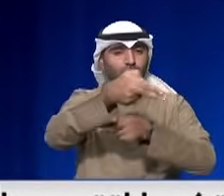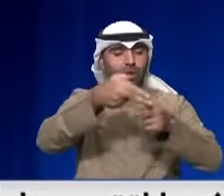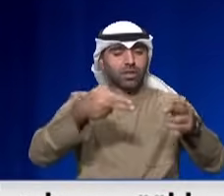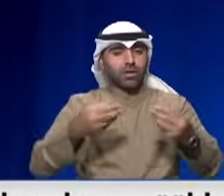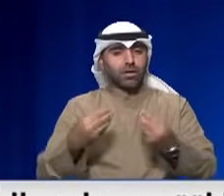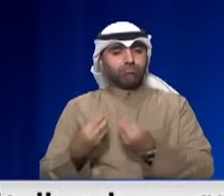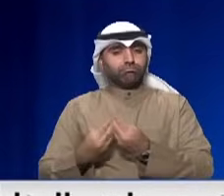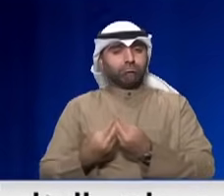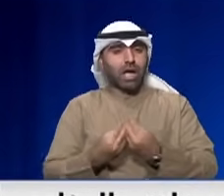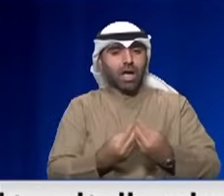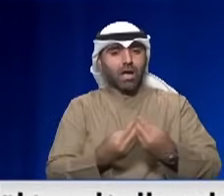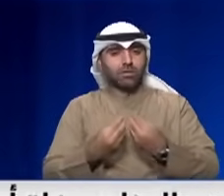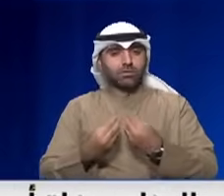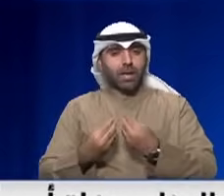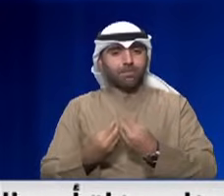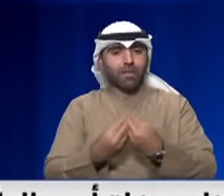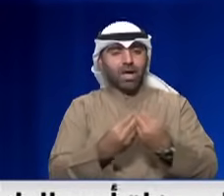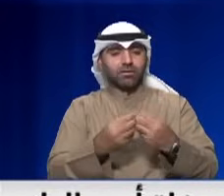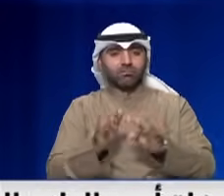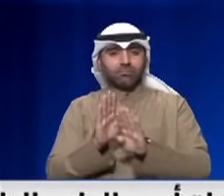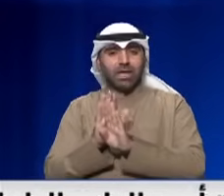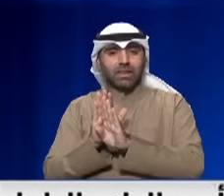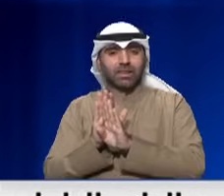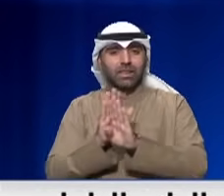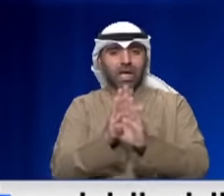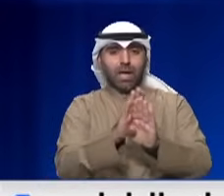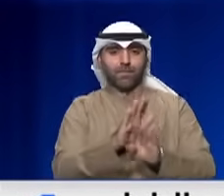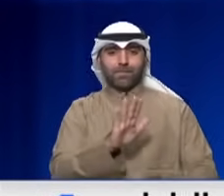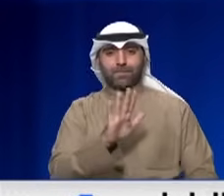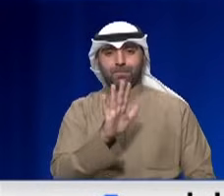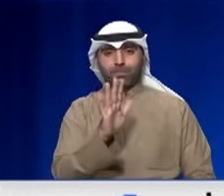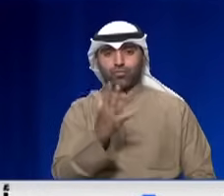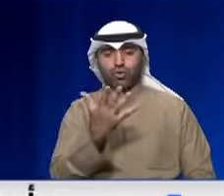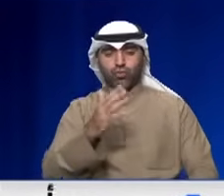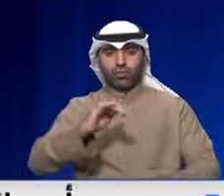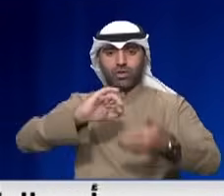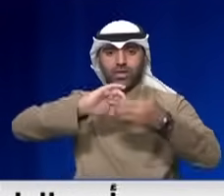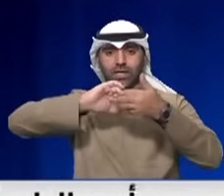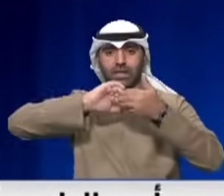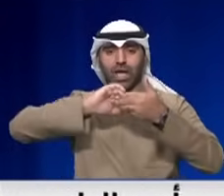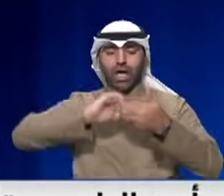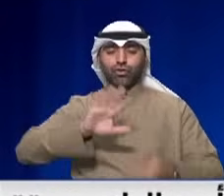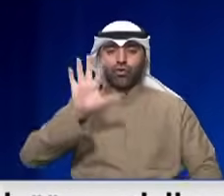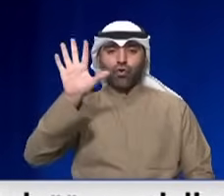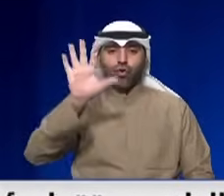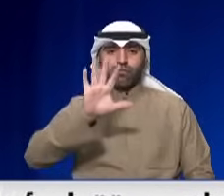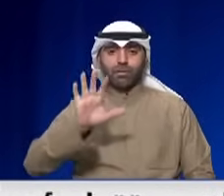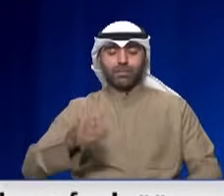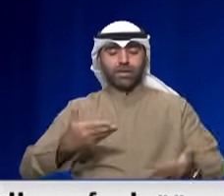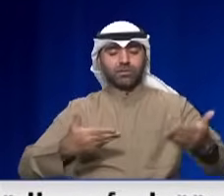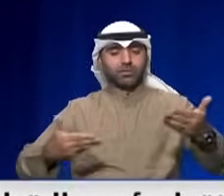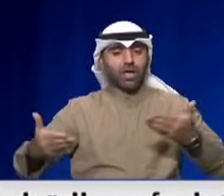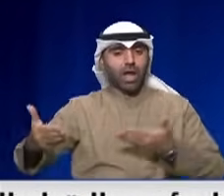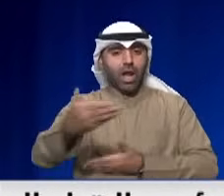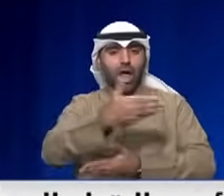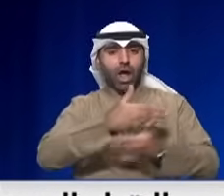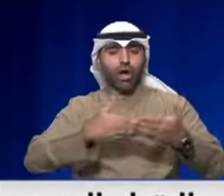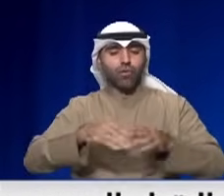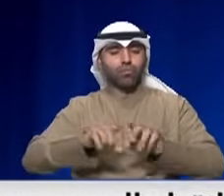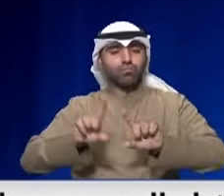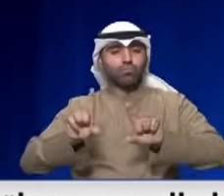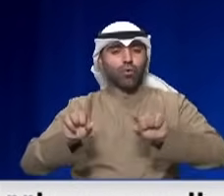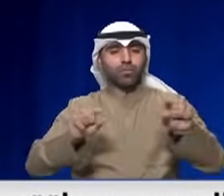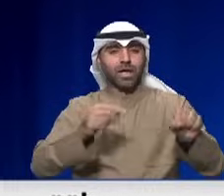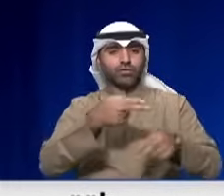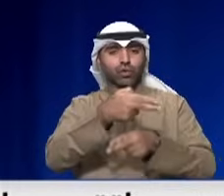الحافله بالعطاء واسهاماته المشهوده في تعزيز العلاقات مع الاتحاد الاوروبي متمنيا معاليه سموه رعاه